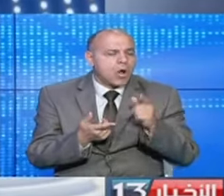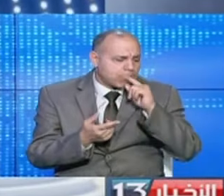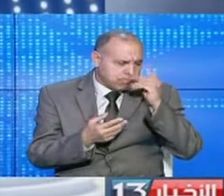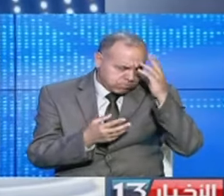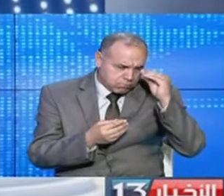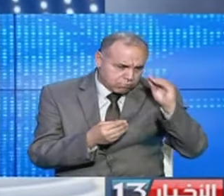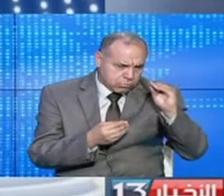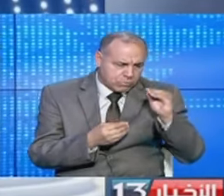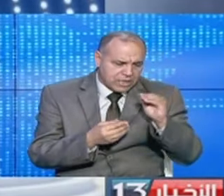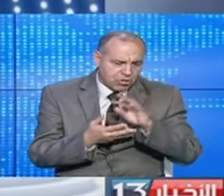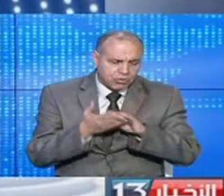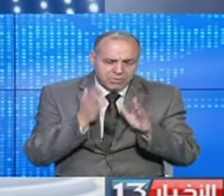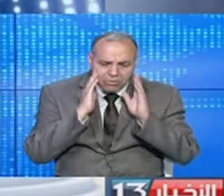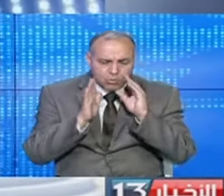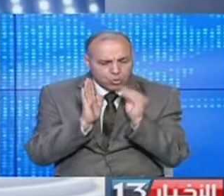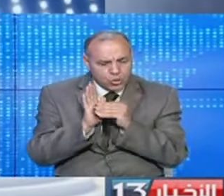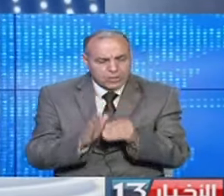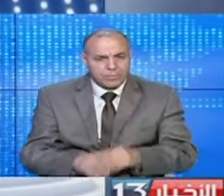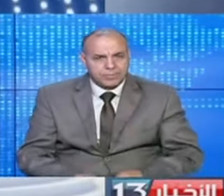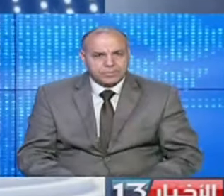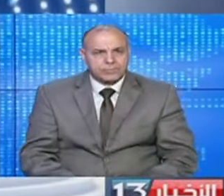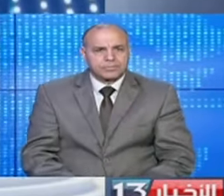مواقع الشبكات الاجتماعية.